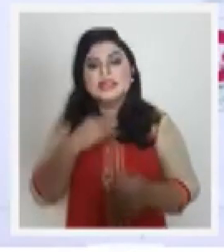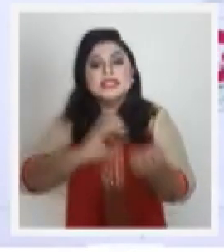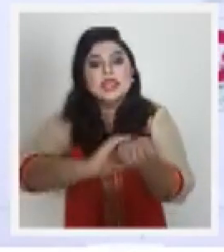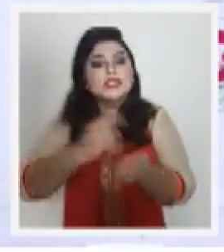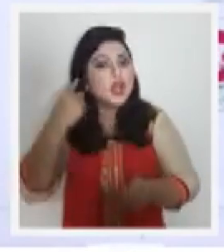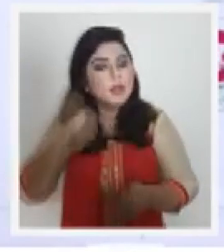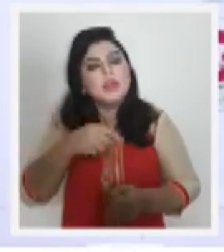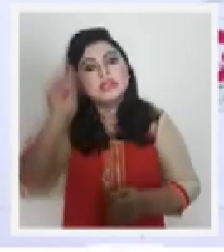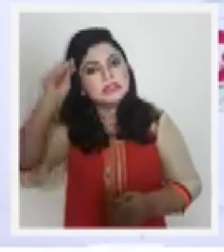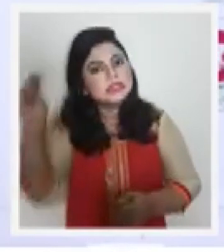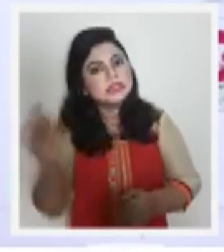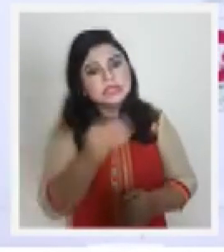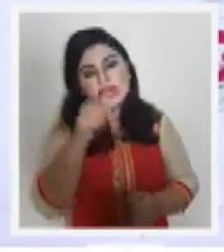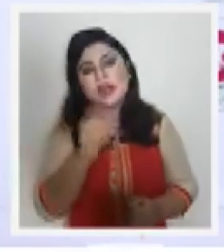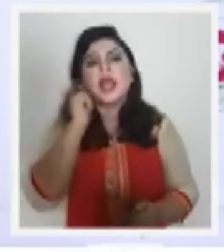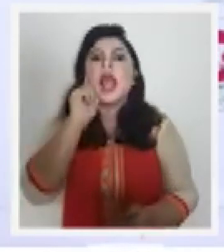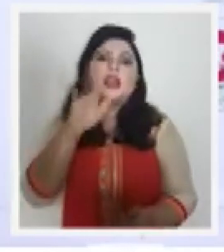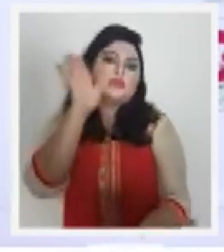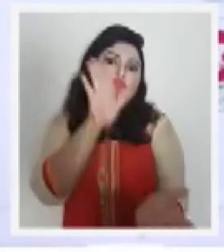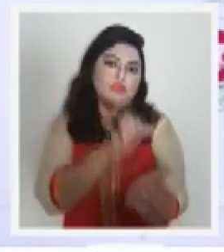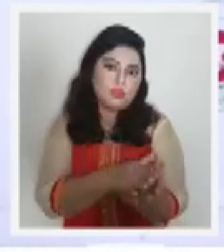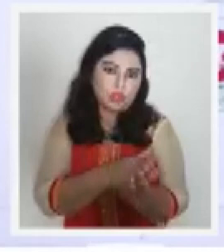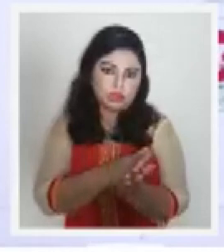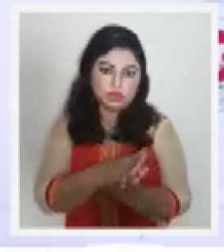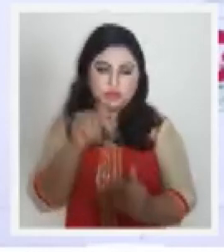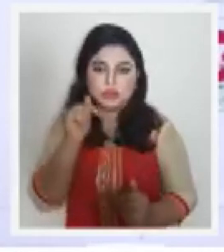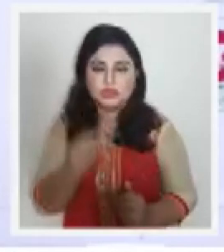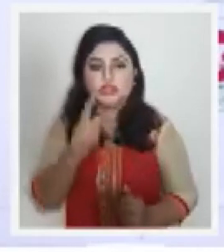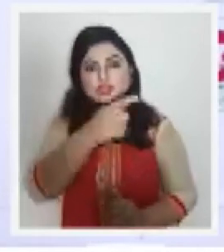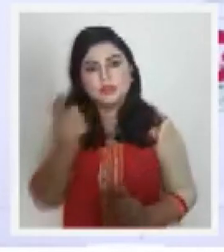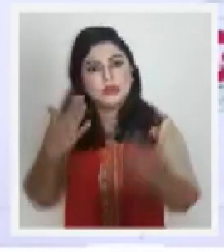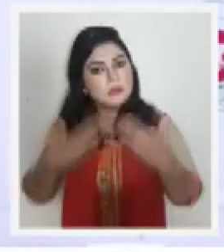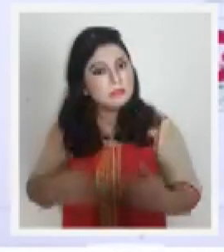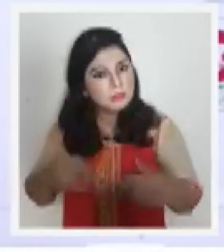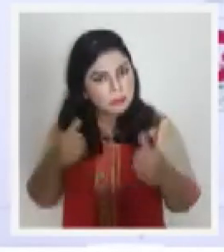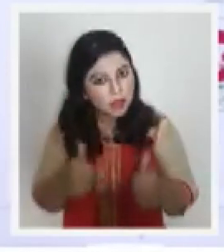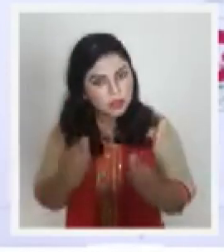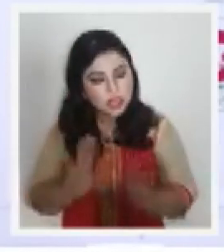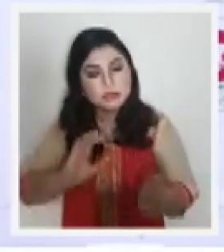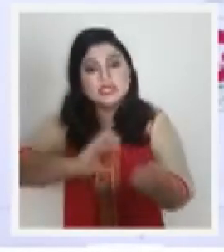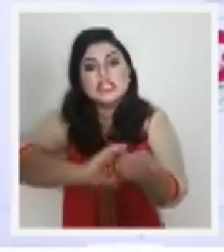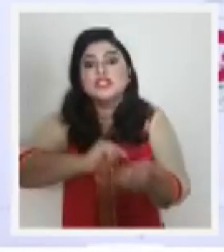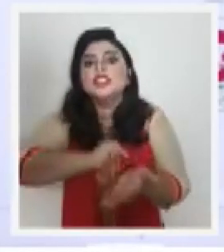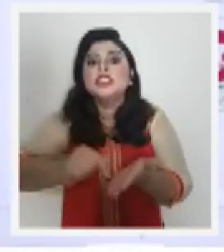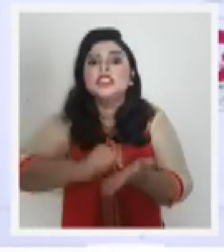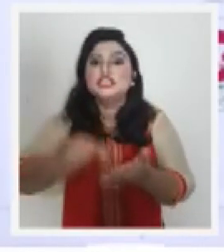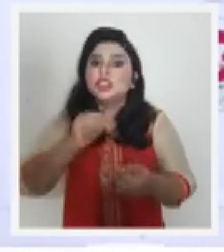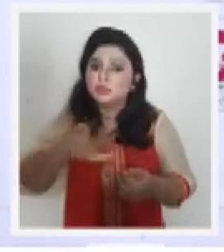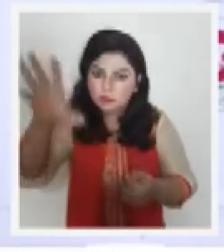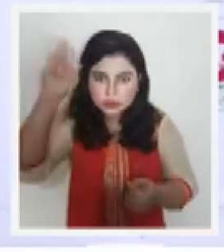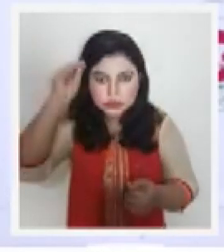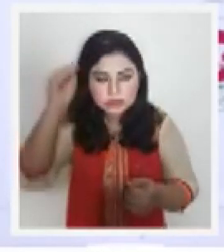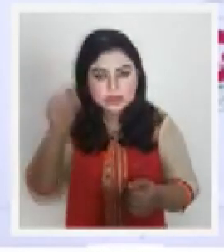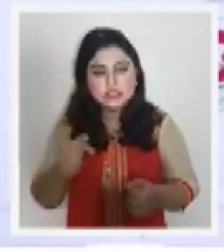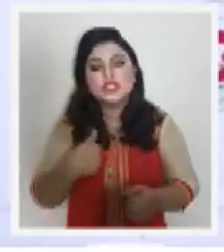ব্রিফিংটা আগামীকাল থেকে বন্ধ থাকবে এবং প্রেস রিলিজ নিয়মিতভাবে যাবে। সবাই আপনারা সুস্থ থাকবেন, ভালো